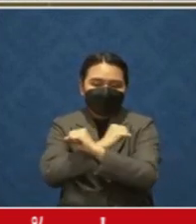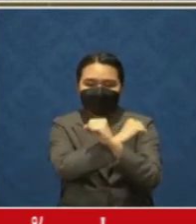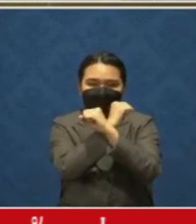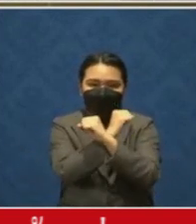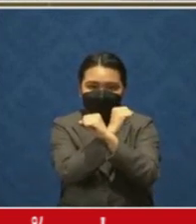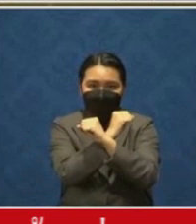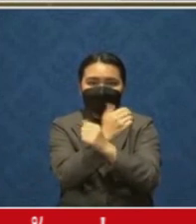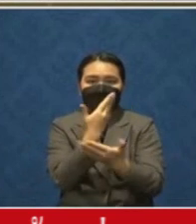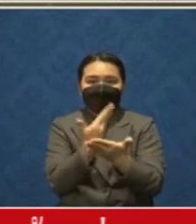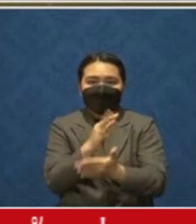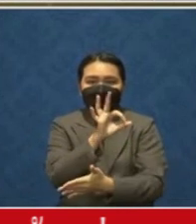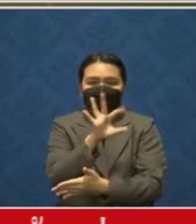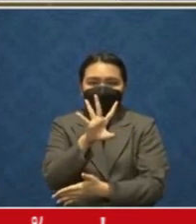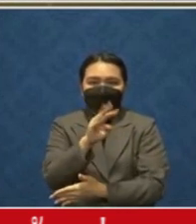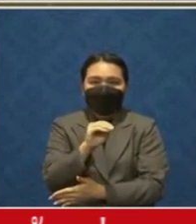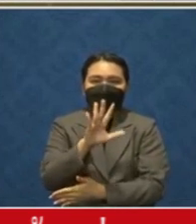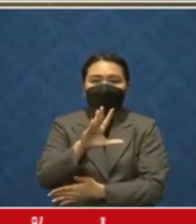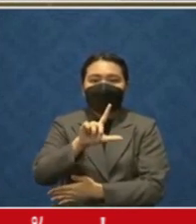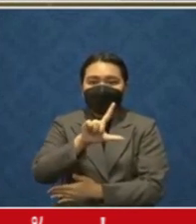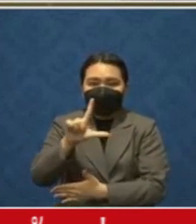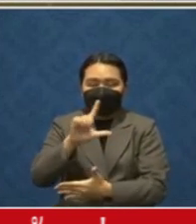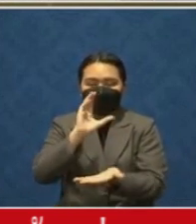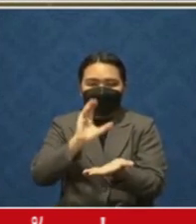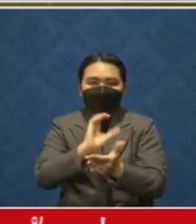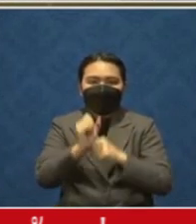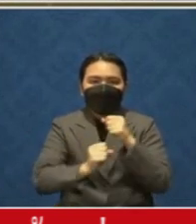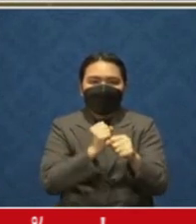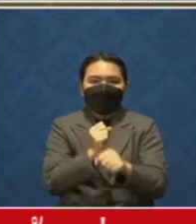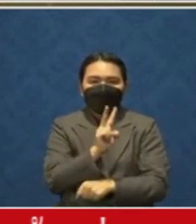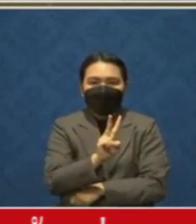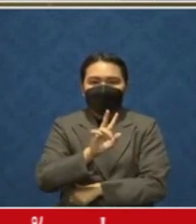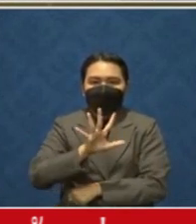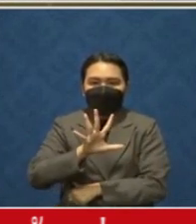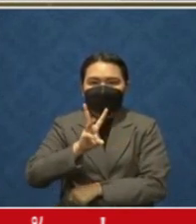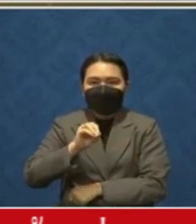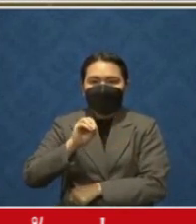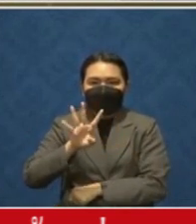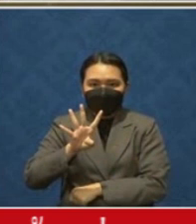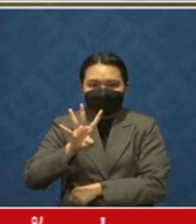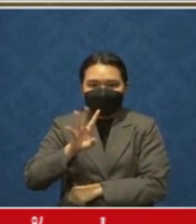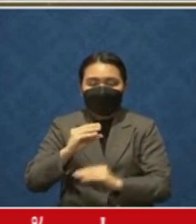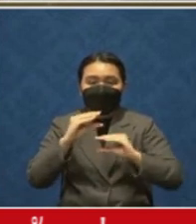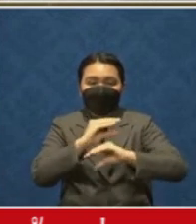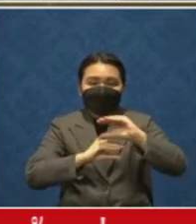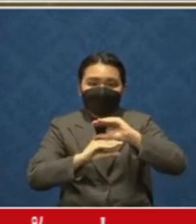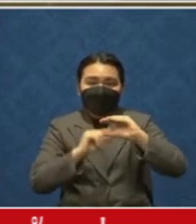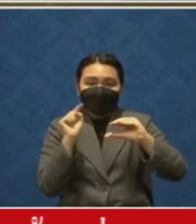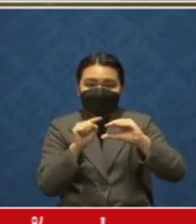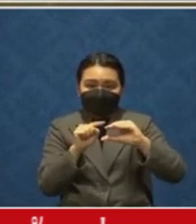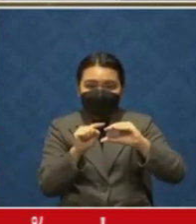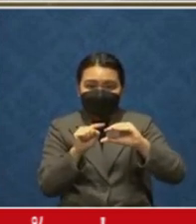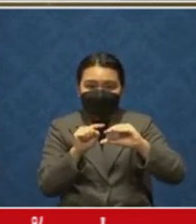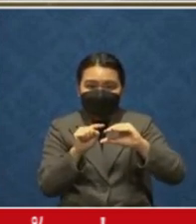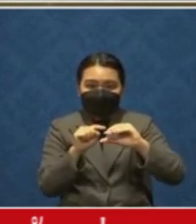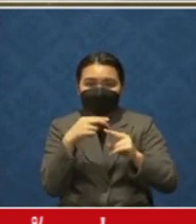ากาศ945ล้านบาทครับงบประมาณตั้งแต่ปี2564ครับโครงการนี้เรียก